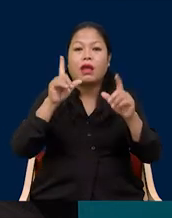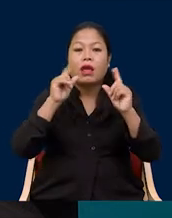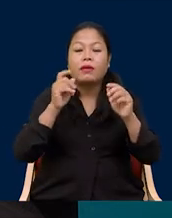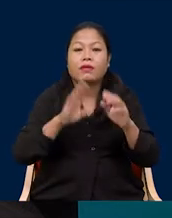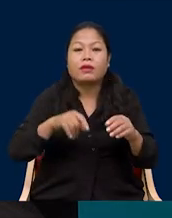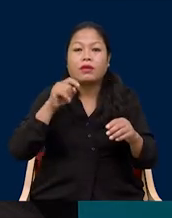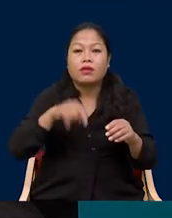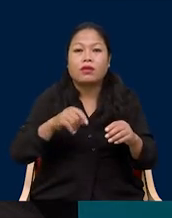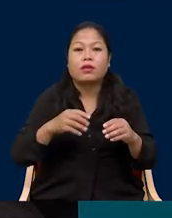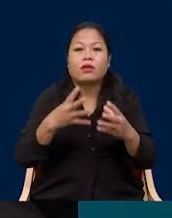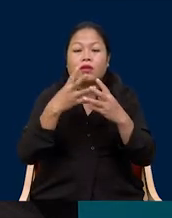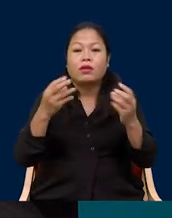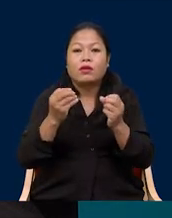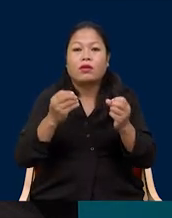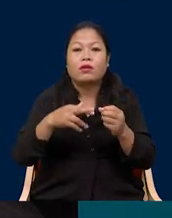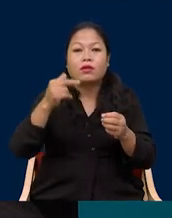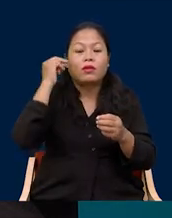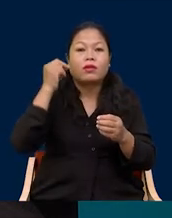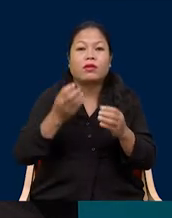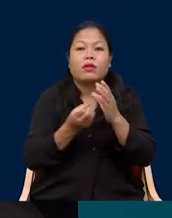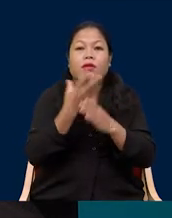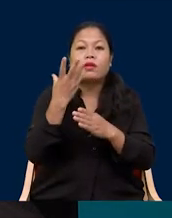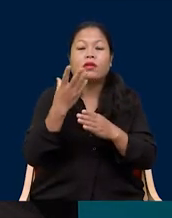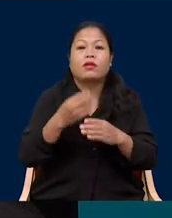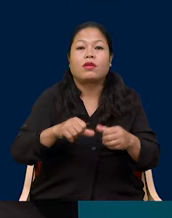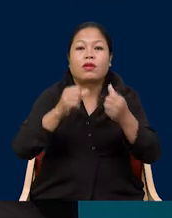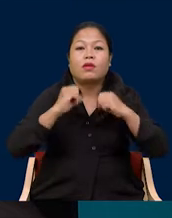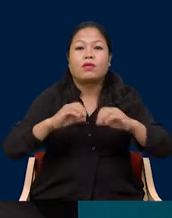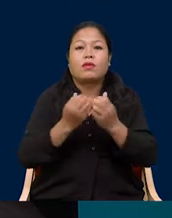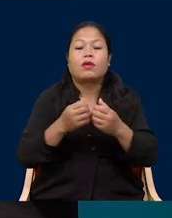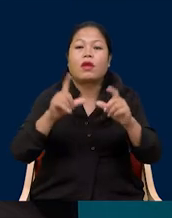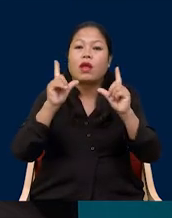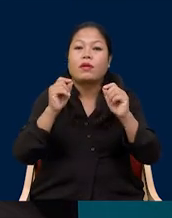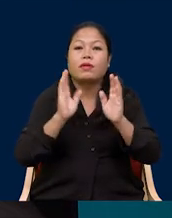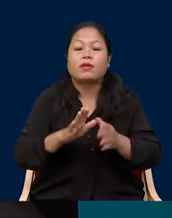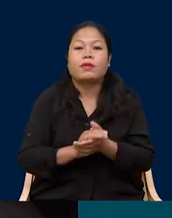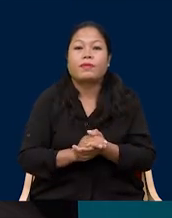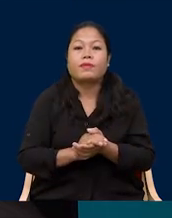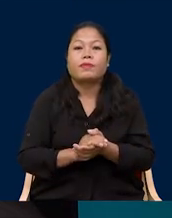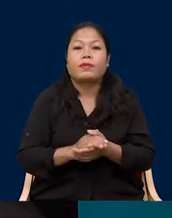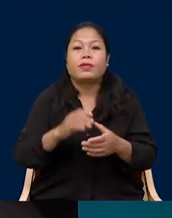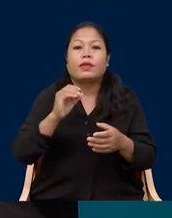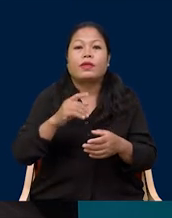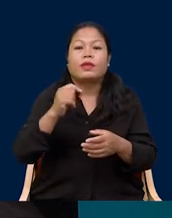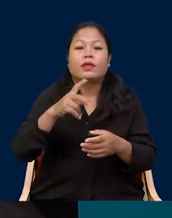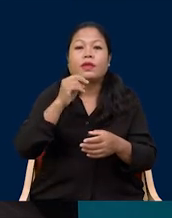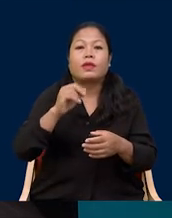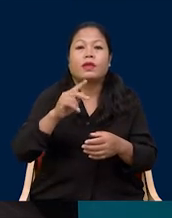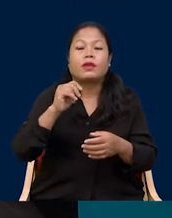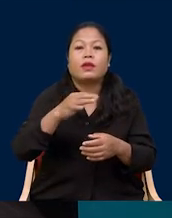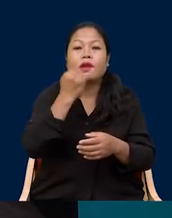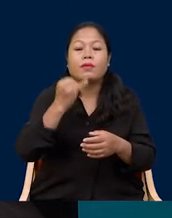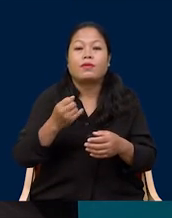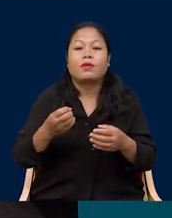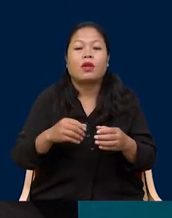लागि अहिलेको समाधानको रणनीतिक र सृजनात्मक प्रयोग अत्यन्त जरुरी हुन्छ। कार्बन उत्सर्जन